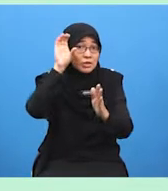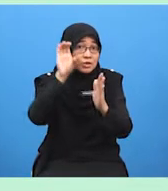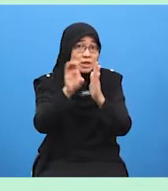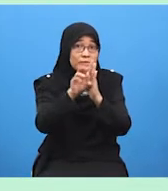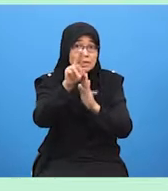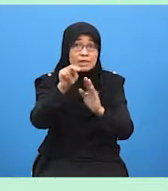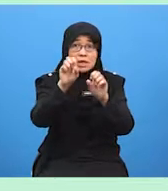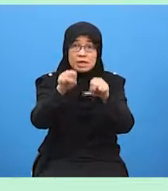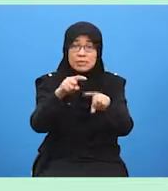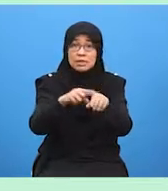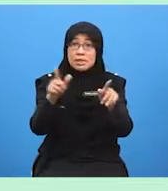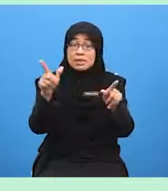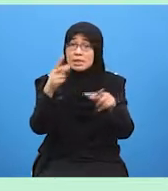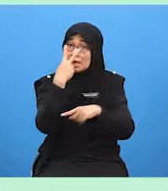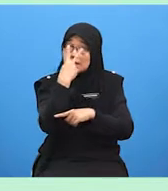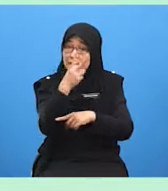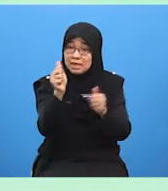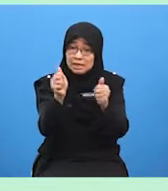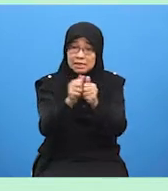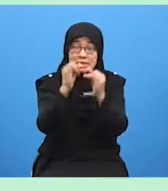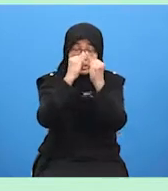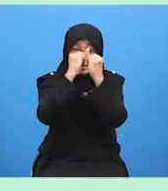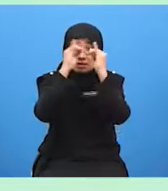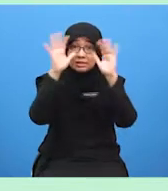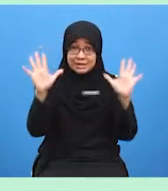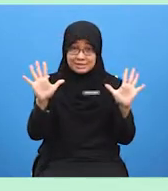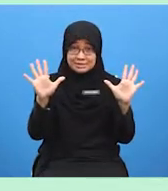gambaran yang boleh dilihat dengan jelas.